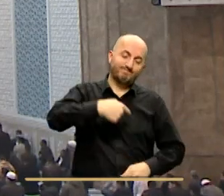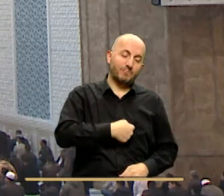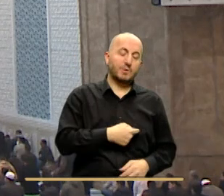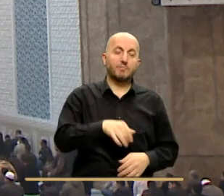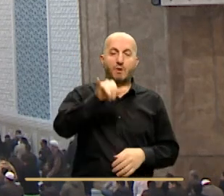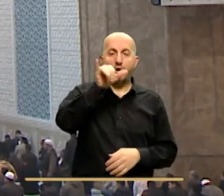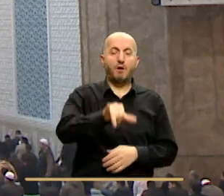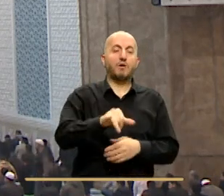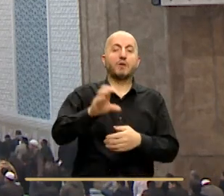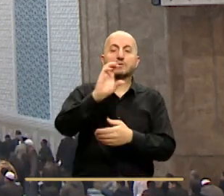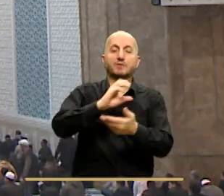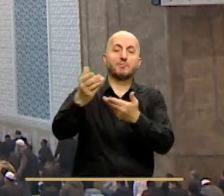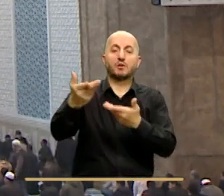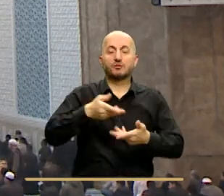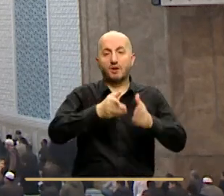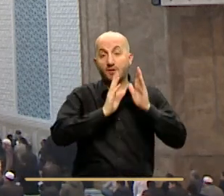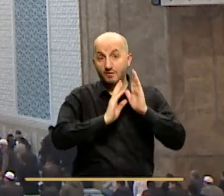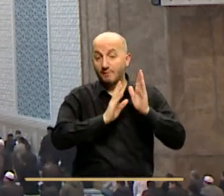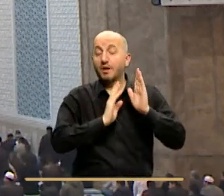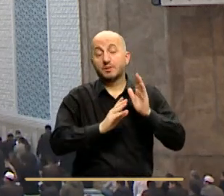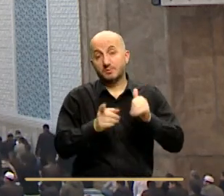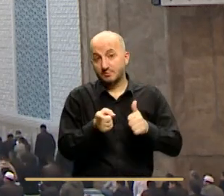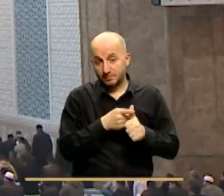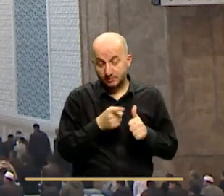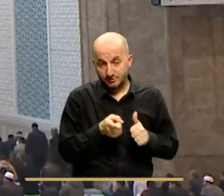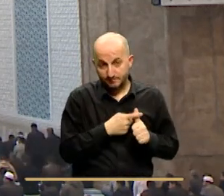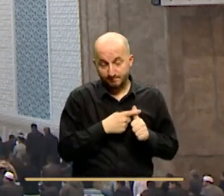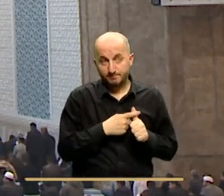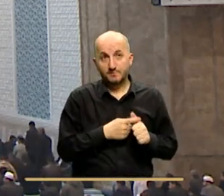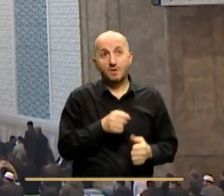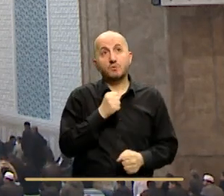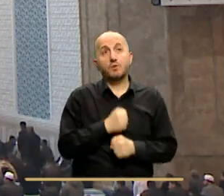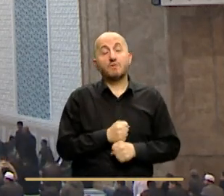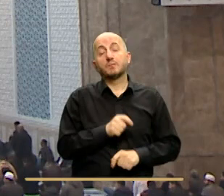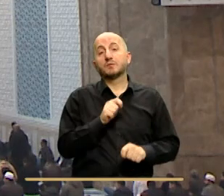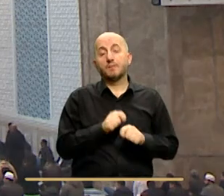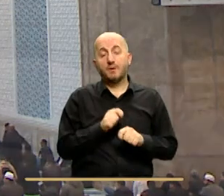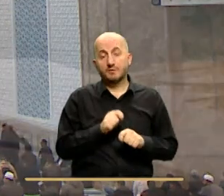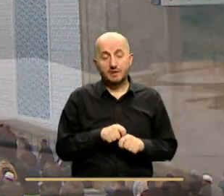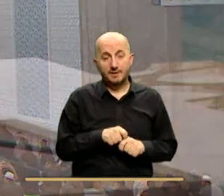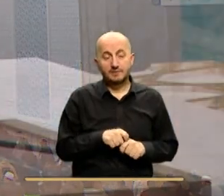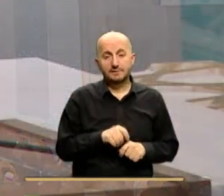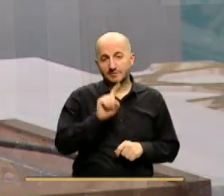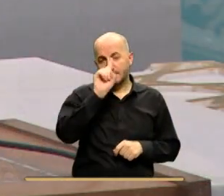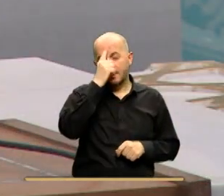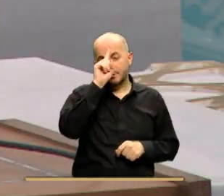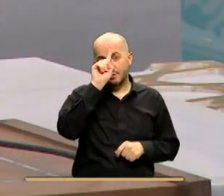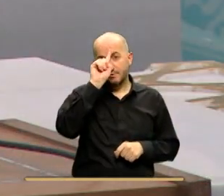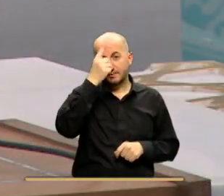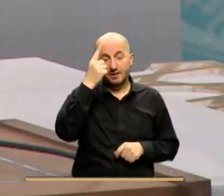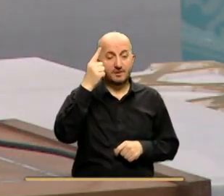hakka çağrıya devam etmeliyiz. Bir, görevimizi yerine getirirken sadece ve